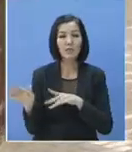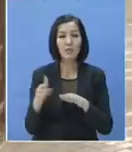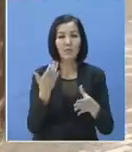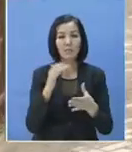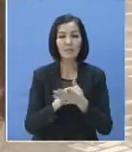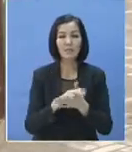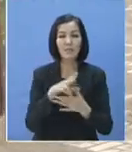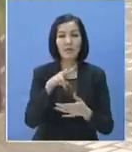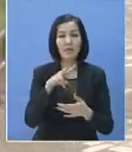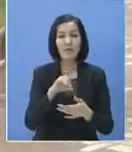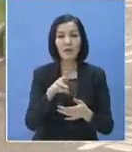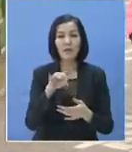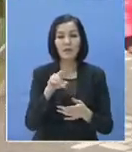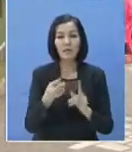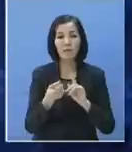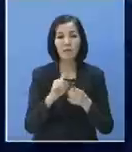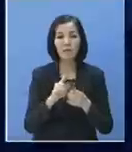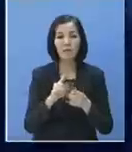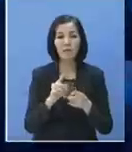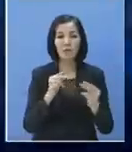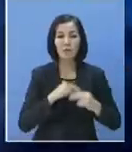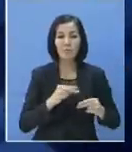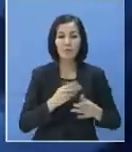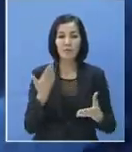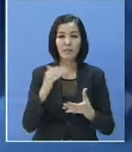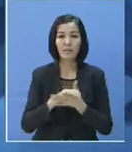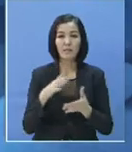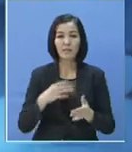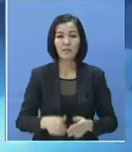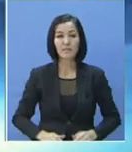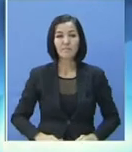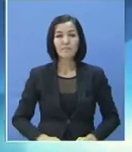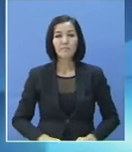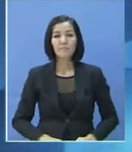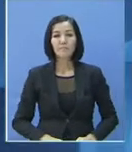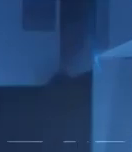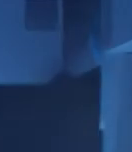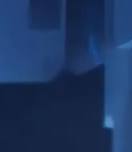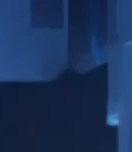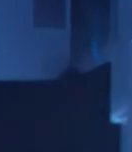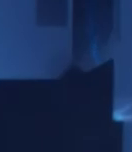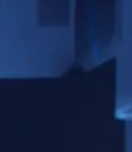латын әліпбиіне көшу жұмыстарымен таныстырды. Жазира Исаева, Әсет Дүйсенбек, Жетісу телеарнасы.